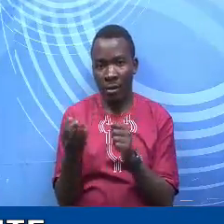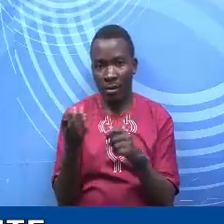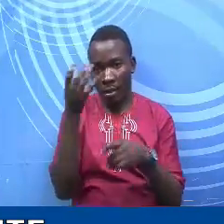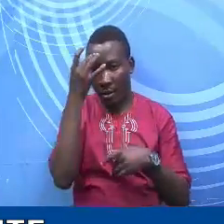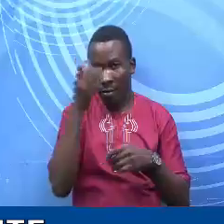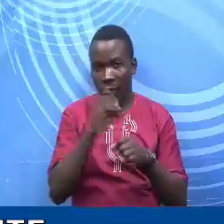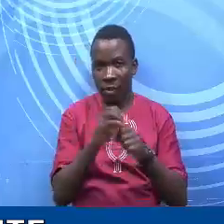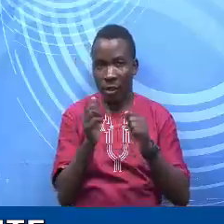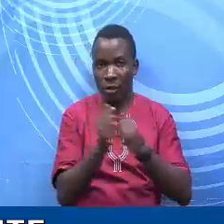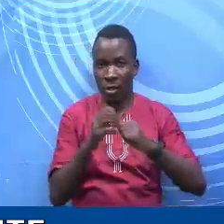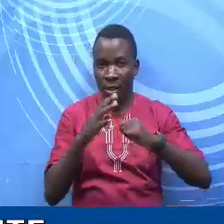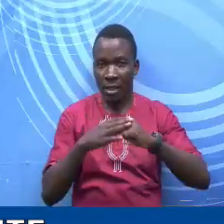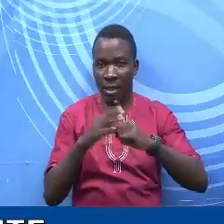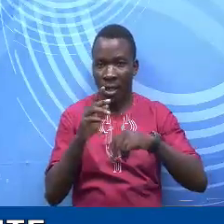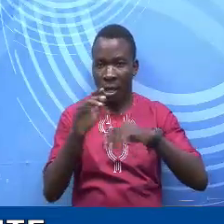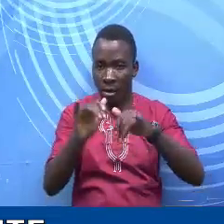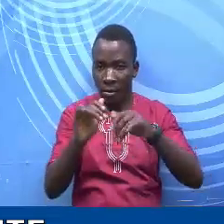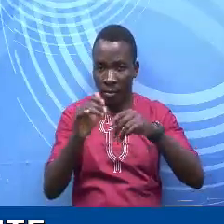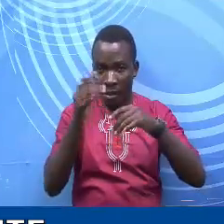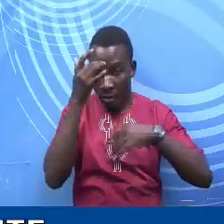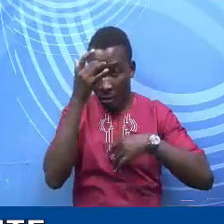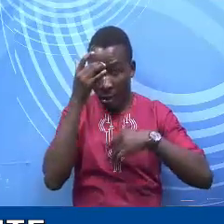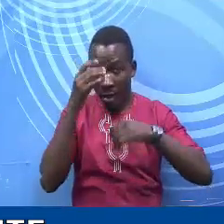cya COVID-19, abakirwaye ni